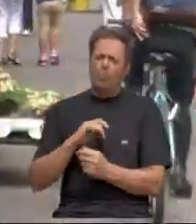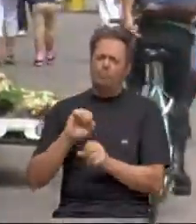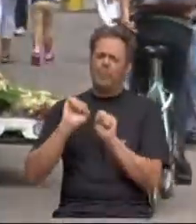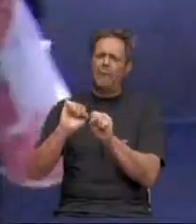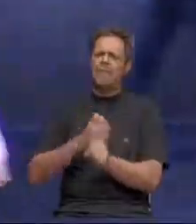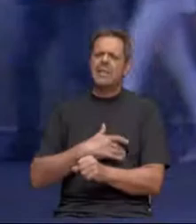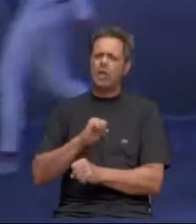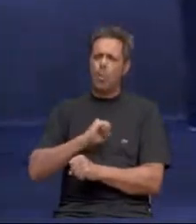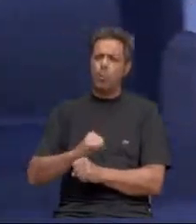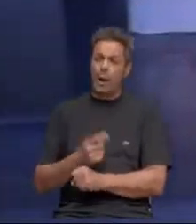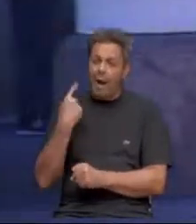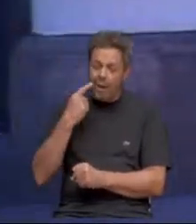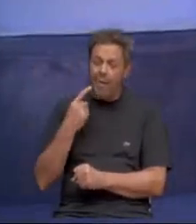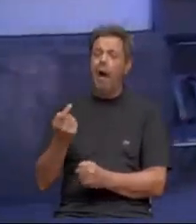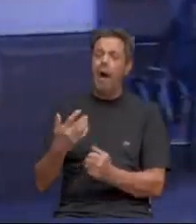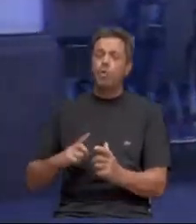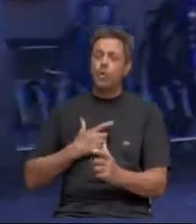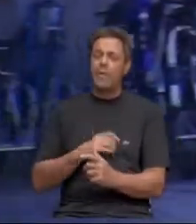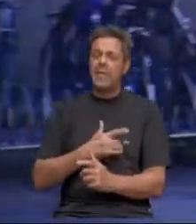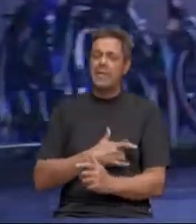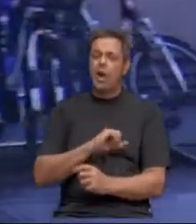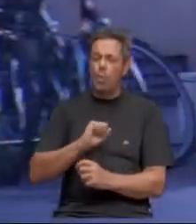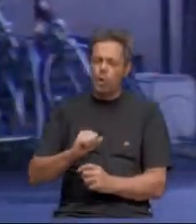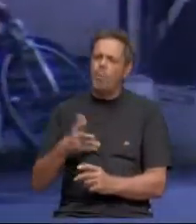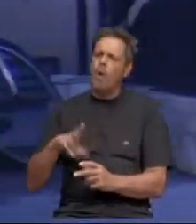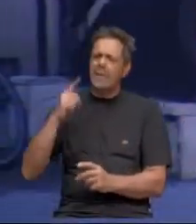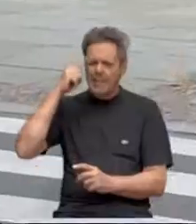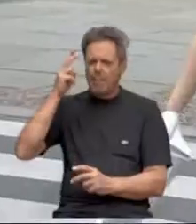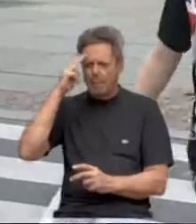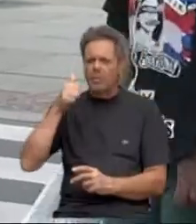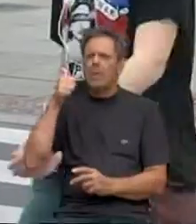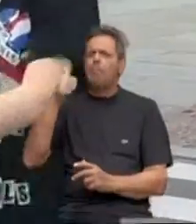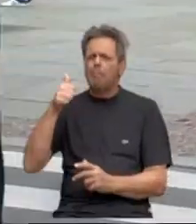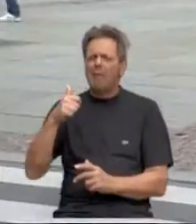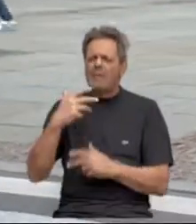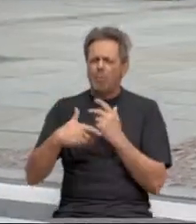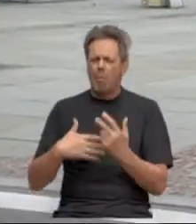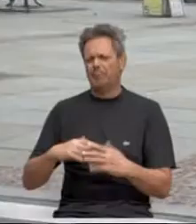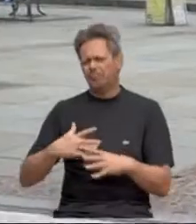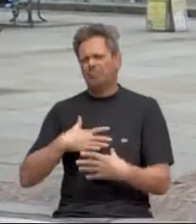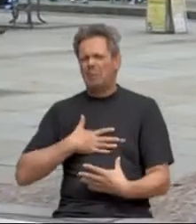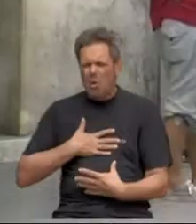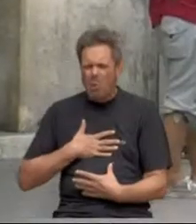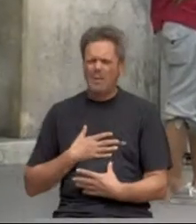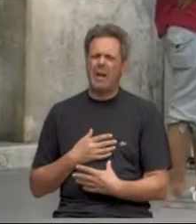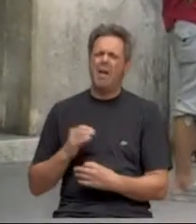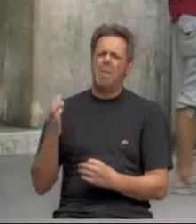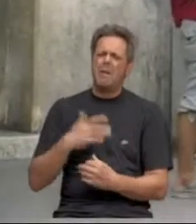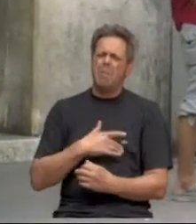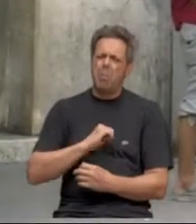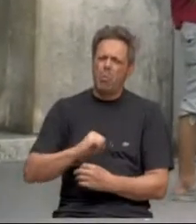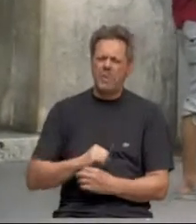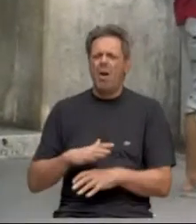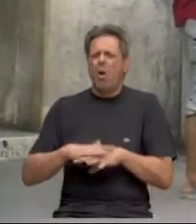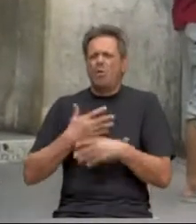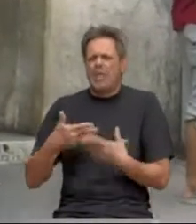ali ukoliko do njega ipak dođe, važno je znati i prepoznati prve simptome. Nelagoda u prsima, bol, mučnina, brzi nepravilan puls kao i